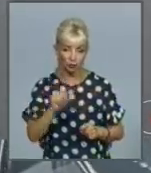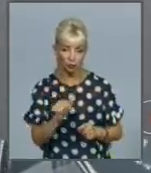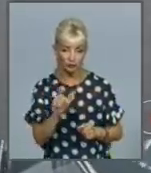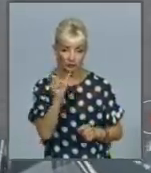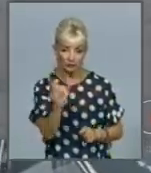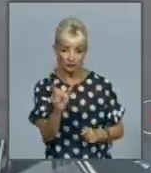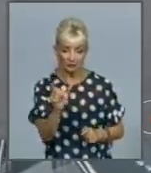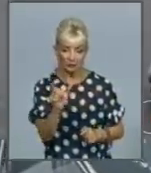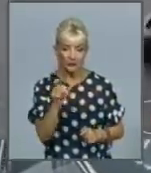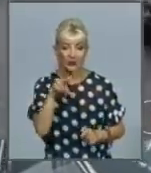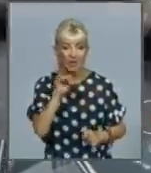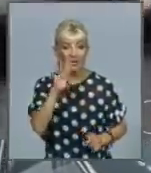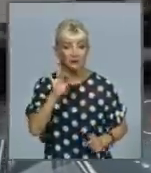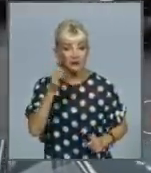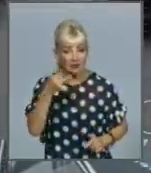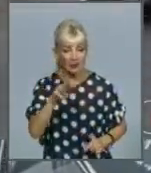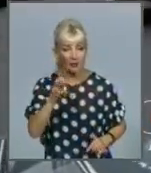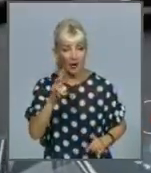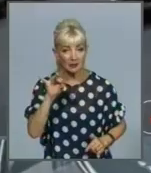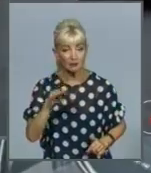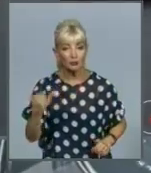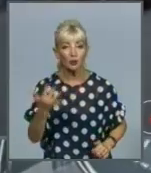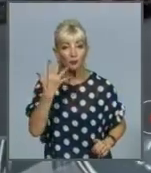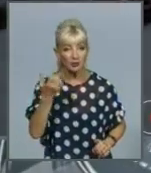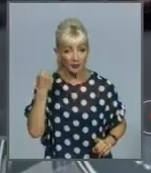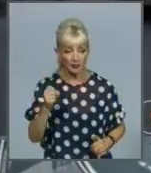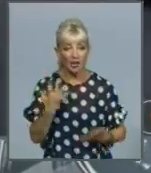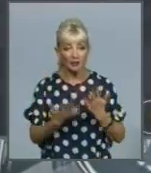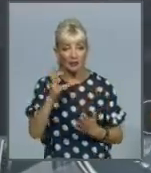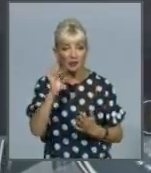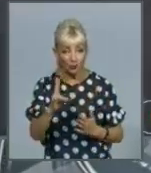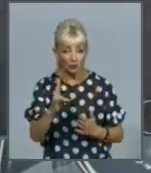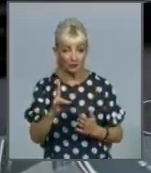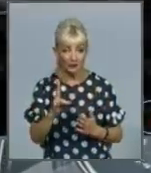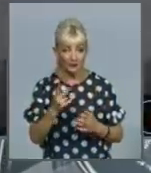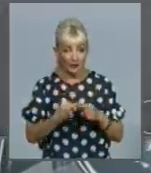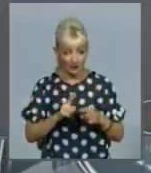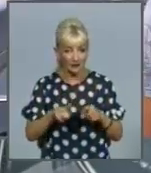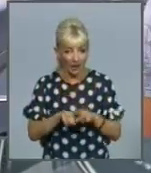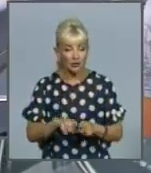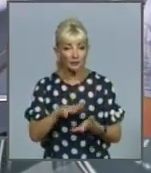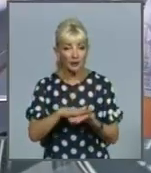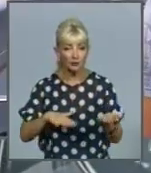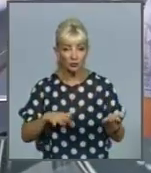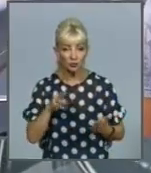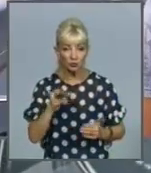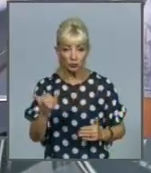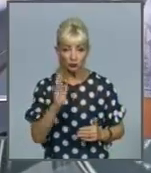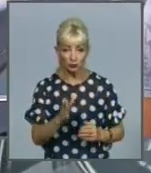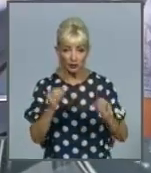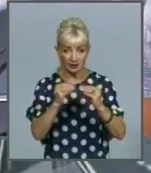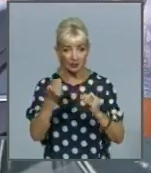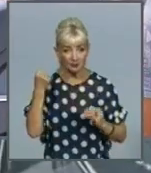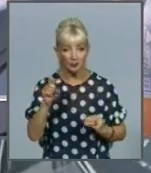Максим, на его счету сейчас 5 побед. Если он в этом, этими же темпами продолжит, и у него будет 10 побед,